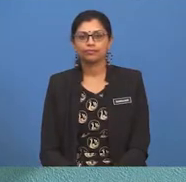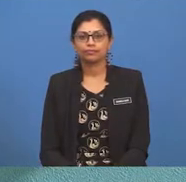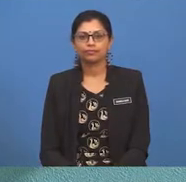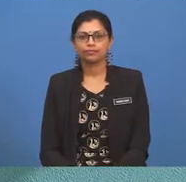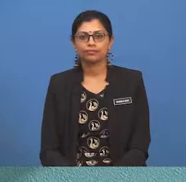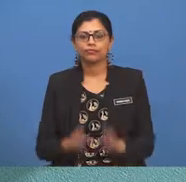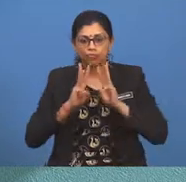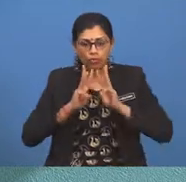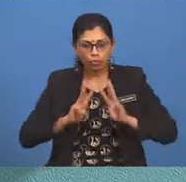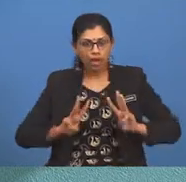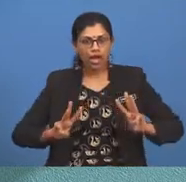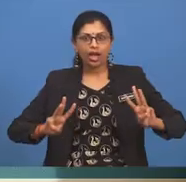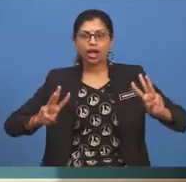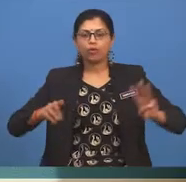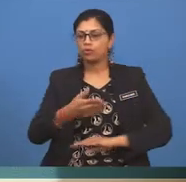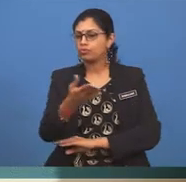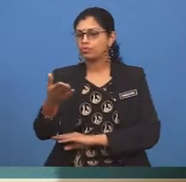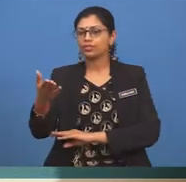Hebat sungguh murid-murid ini.